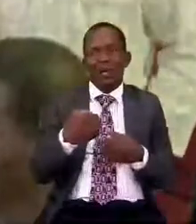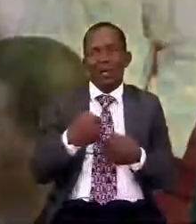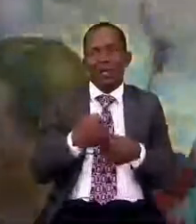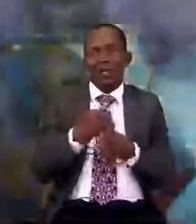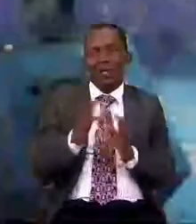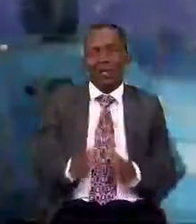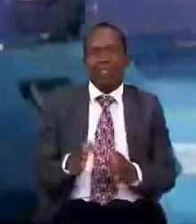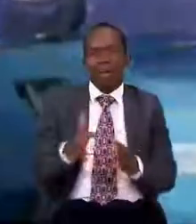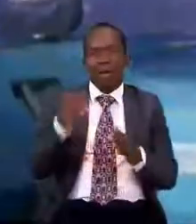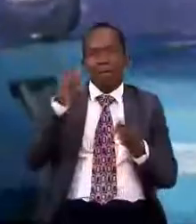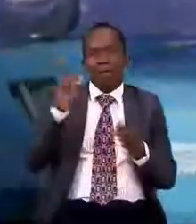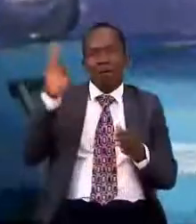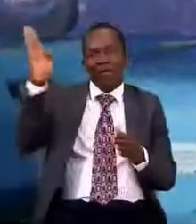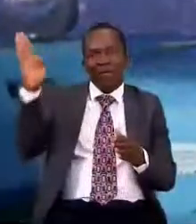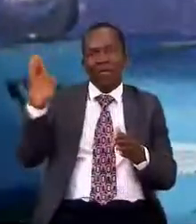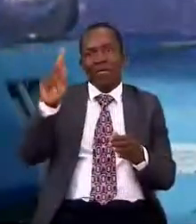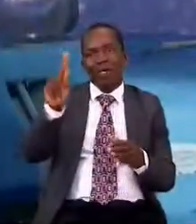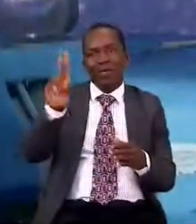Gloire à Dieu.